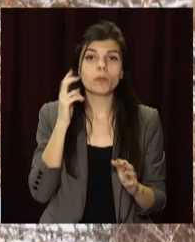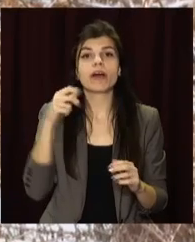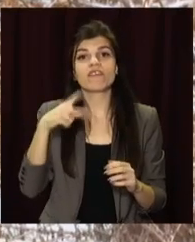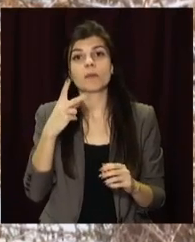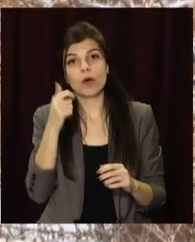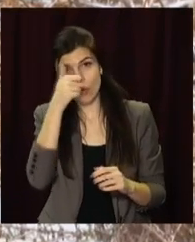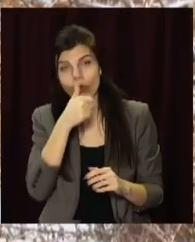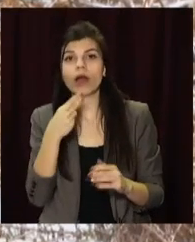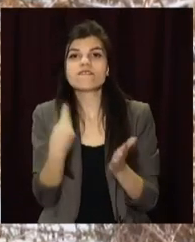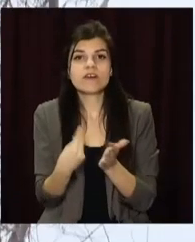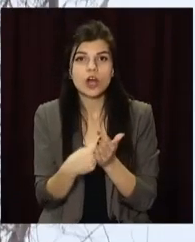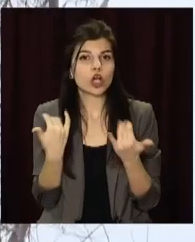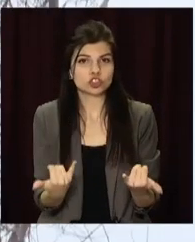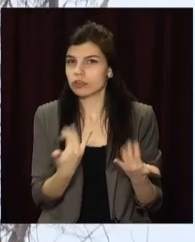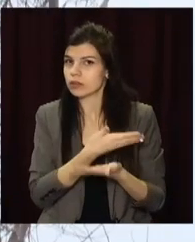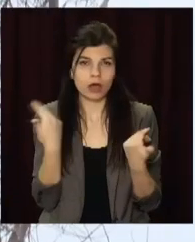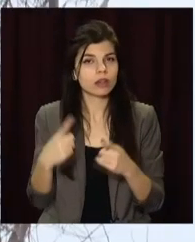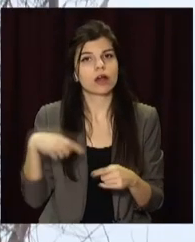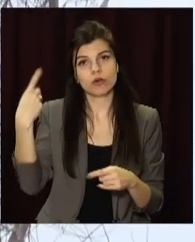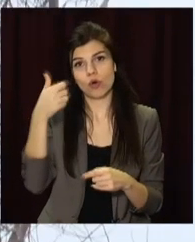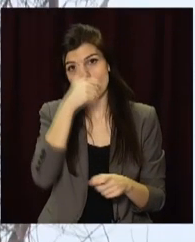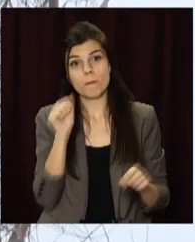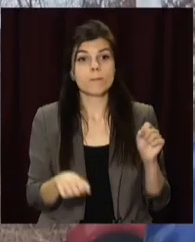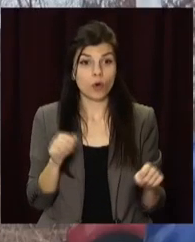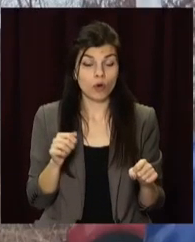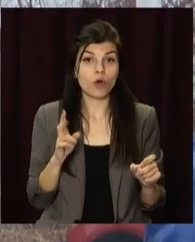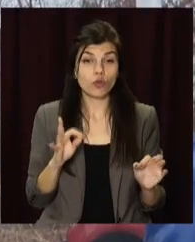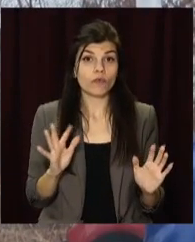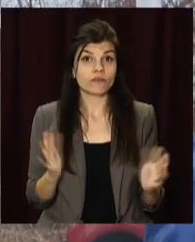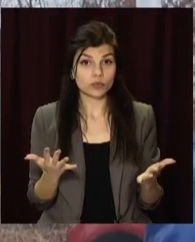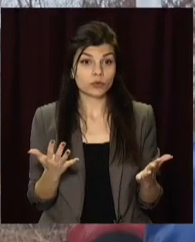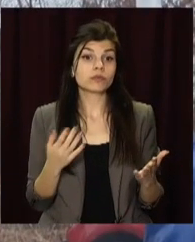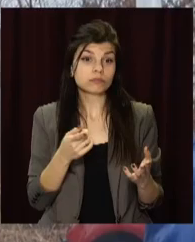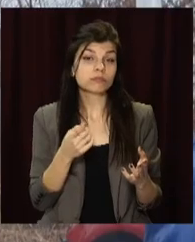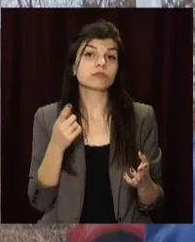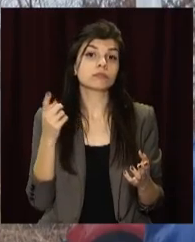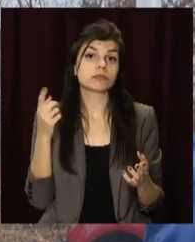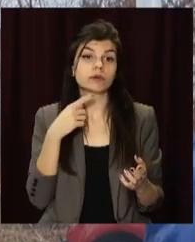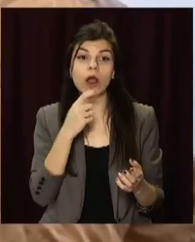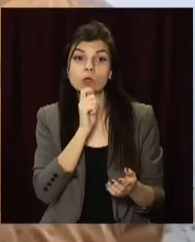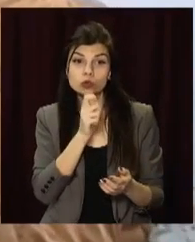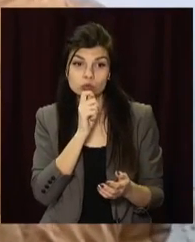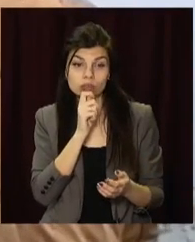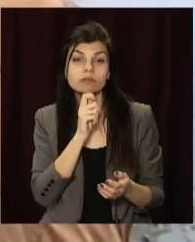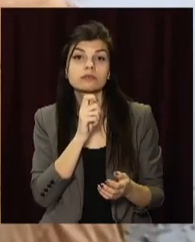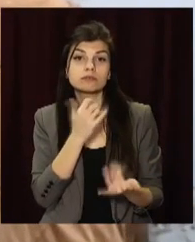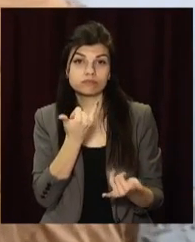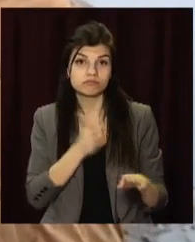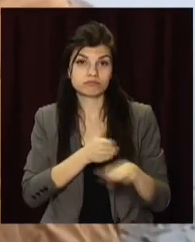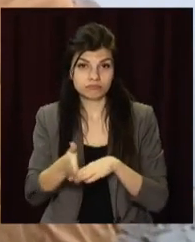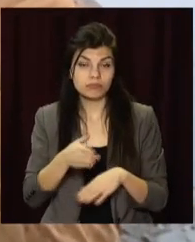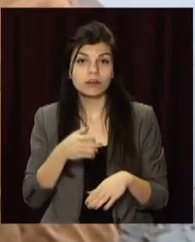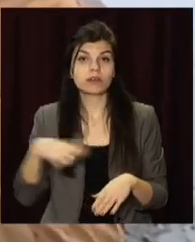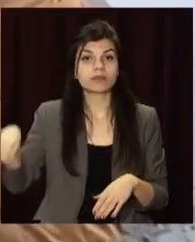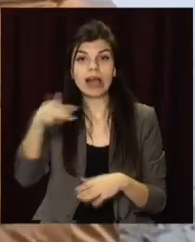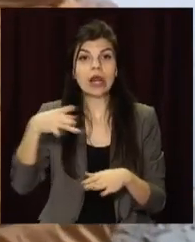подумаємо на 2021 рік. Але світло в кінці тунелю, схоже, з'явилося. У всякому разі, так запевнив журналістів очільник